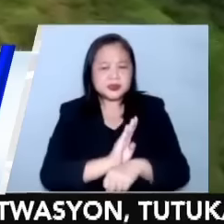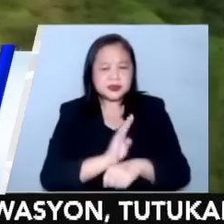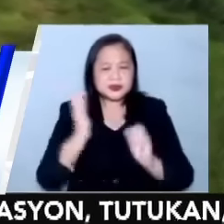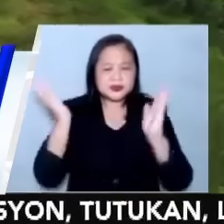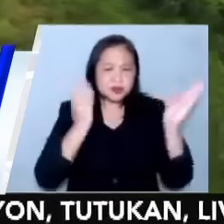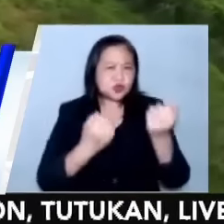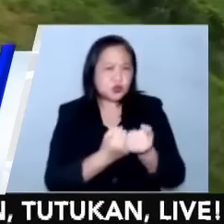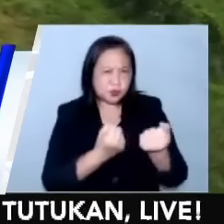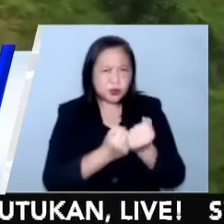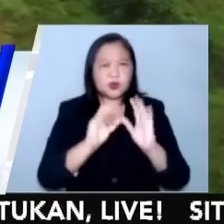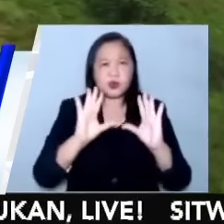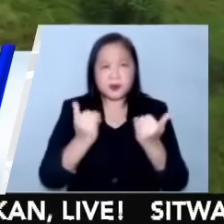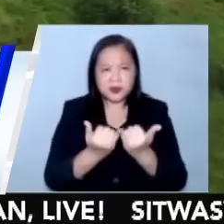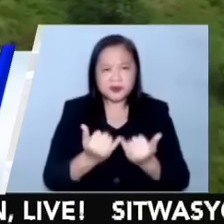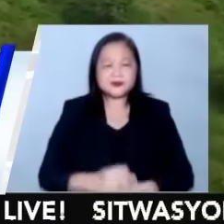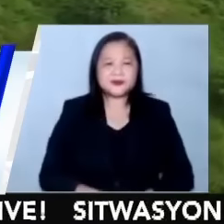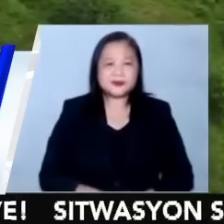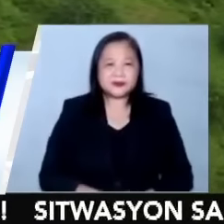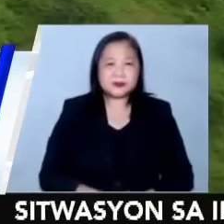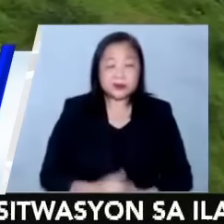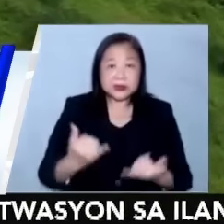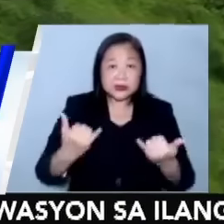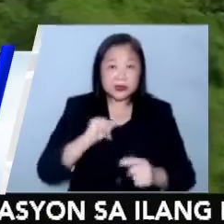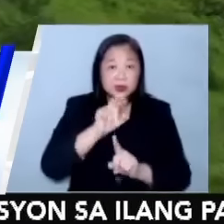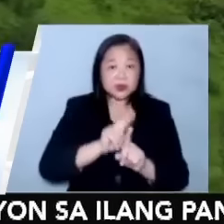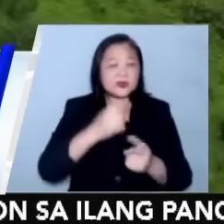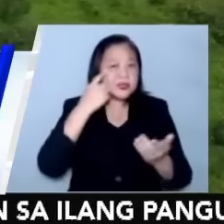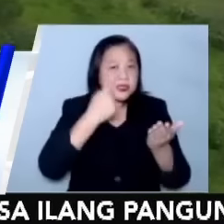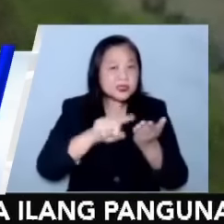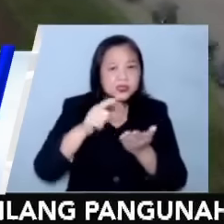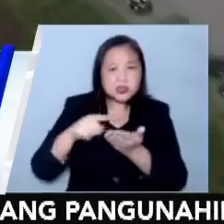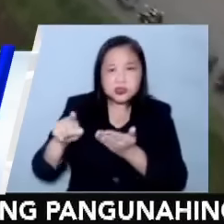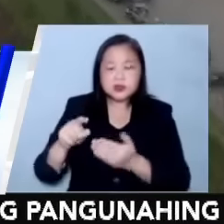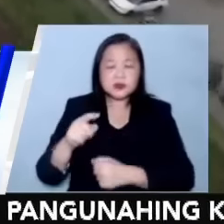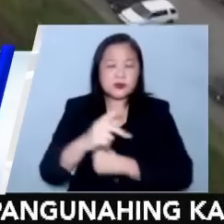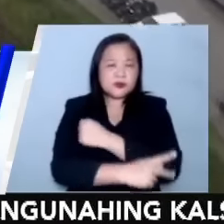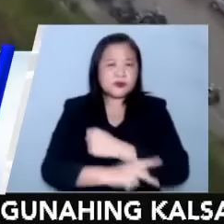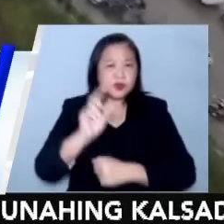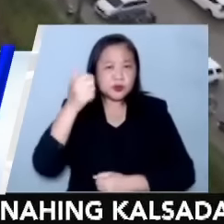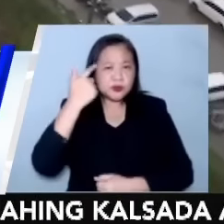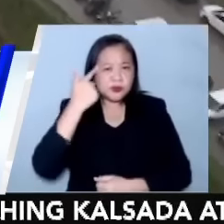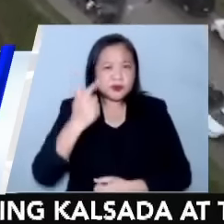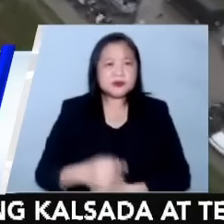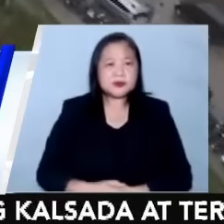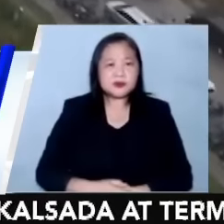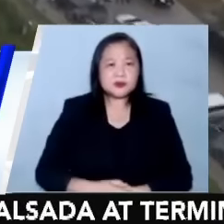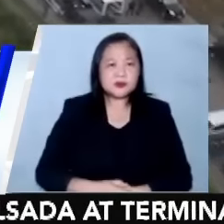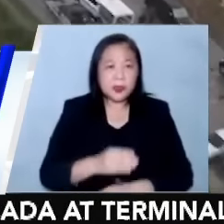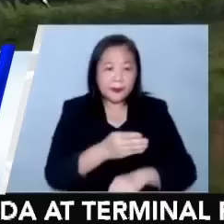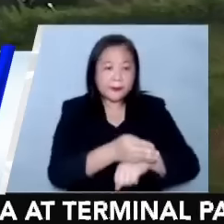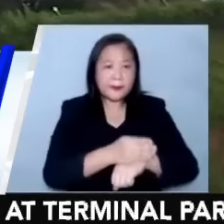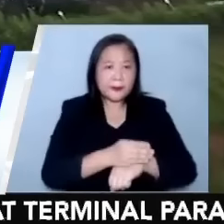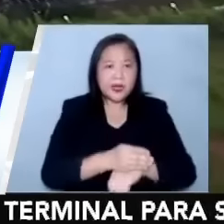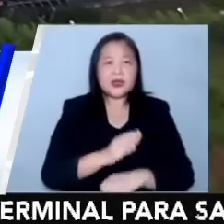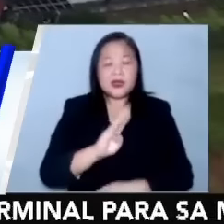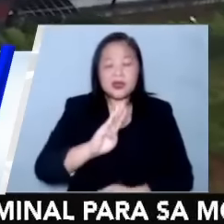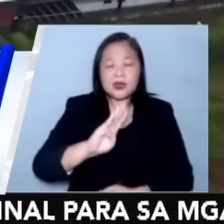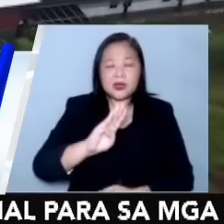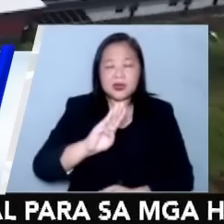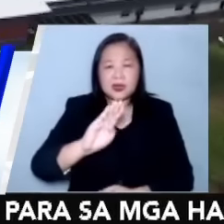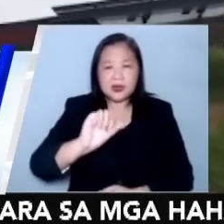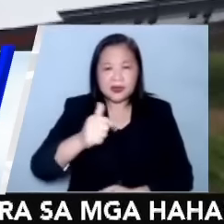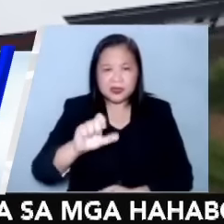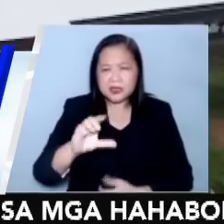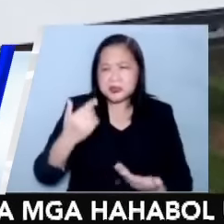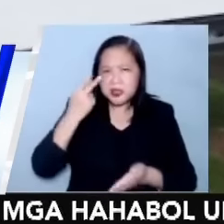company. Nitong Hunyo lang, ininspeksyon ng provincial government, AFAB at ng Bagak LGU ang pasilidad. Sinusubukan pa